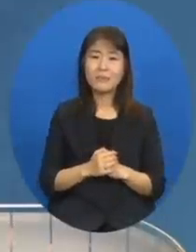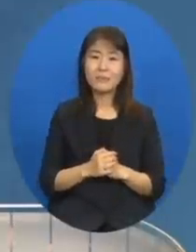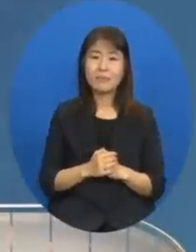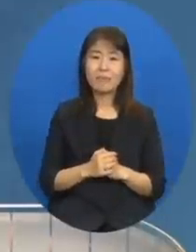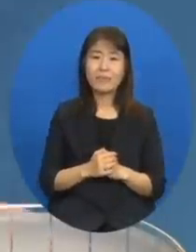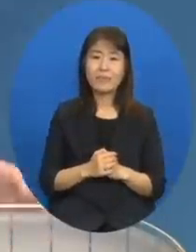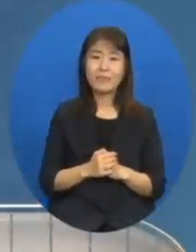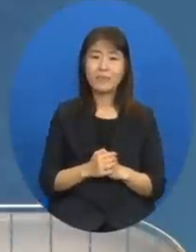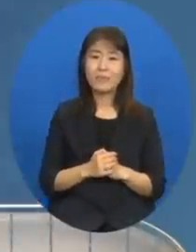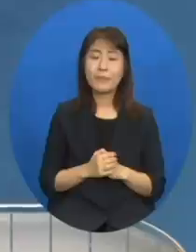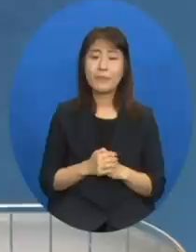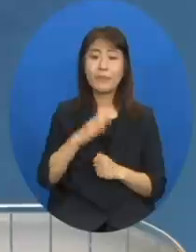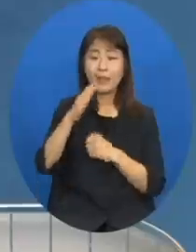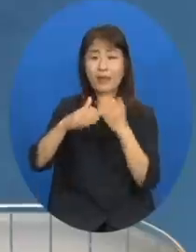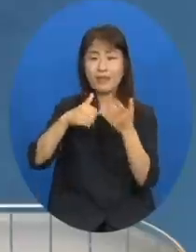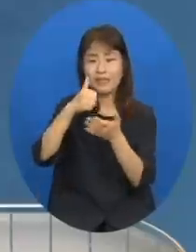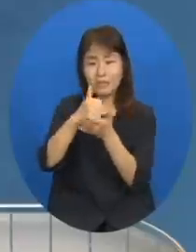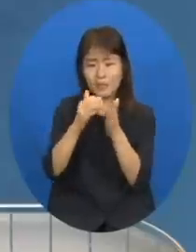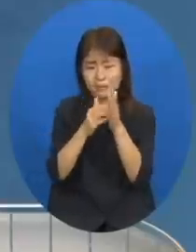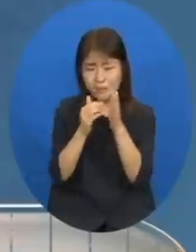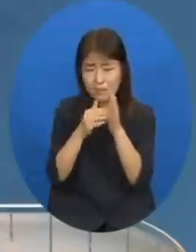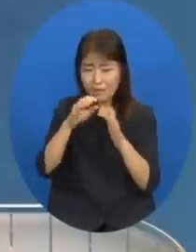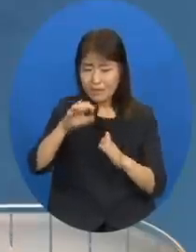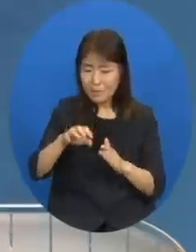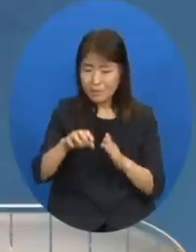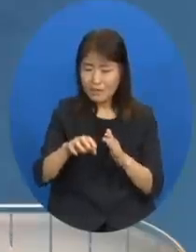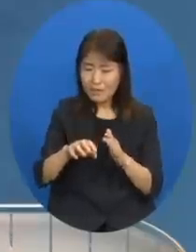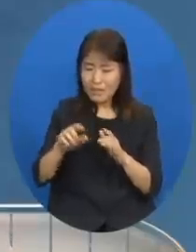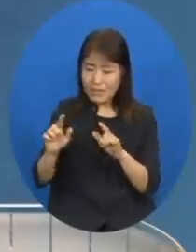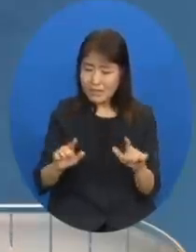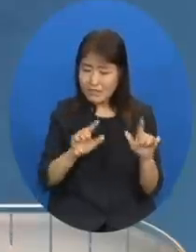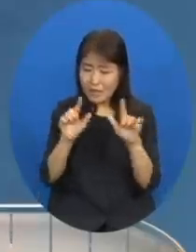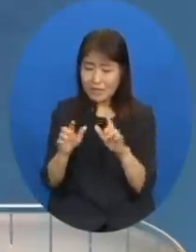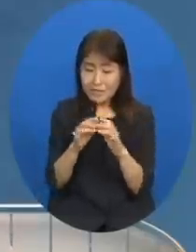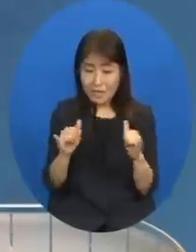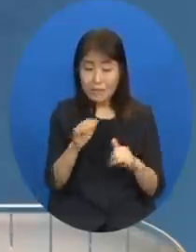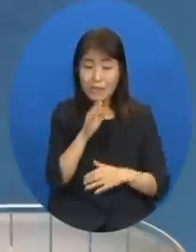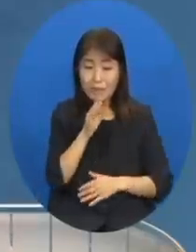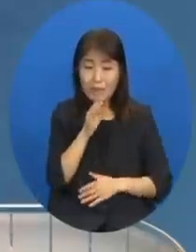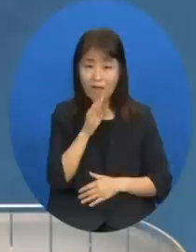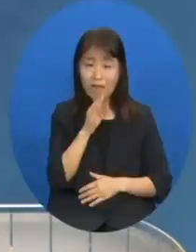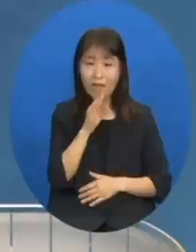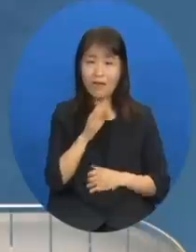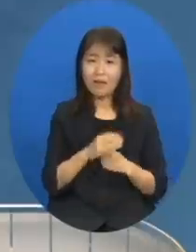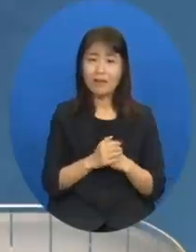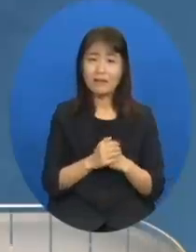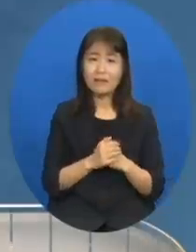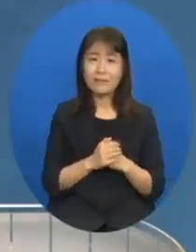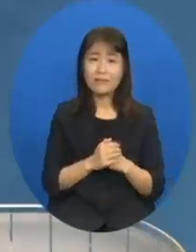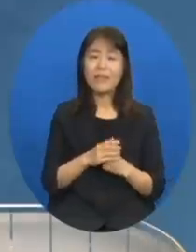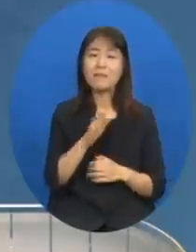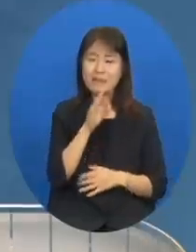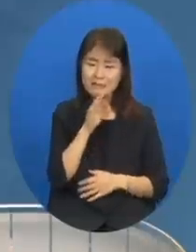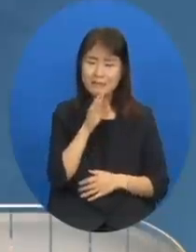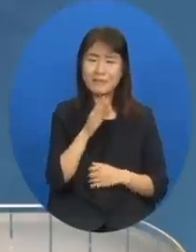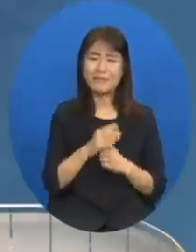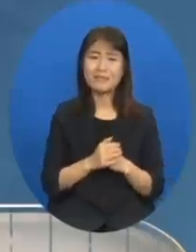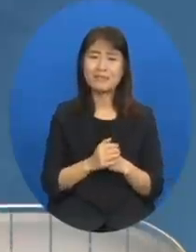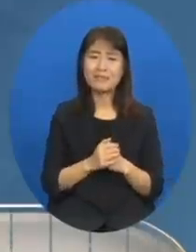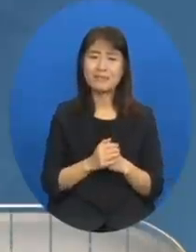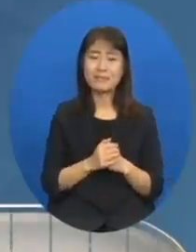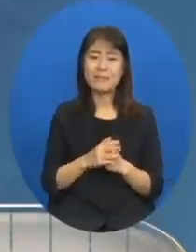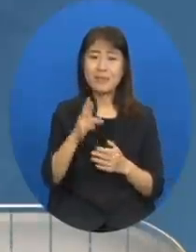하나님의 그 은밀한 곳에 나는 진짜 거하는 그 사람 만나 맞습니다